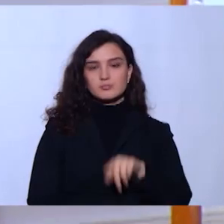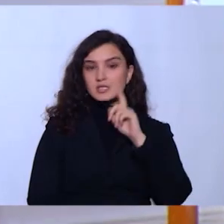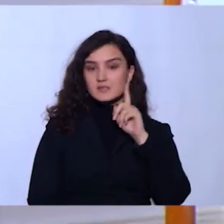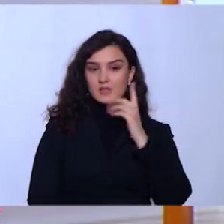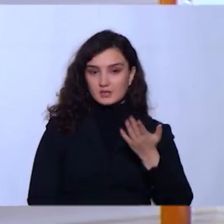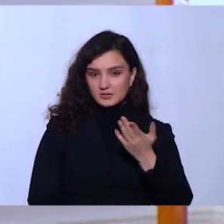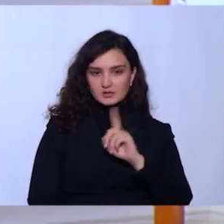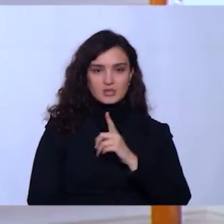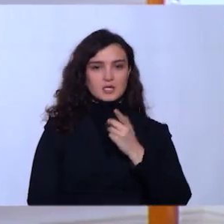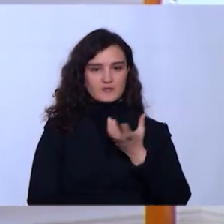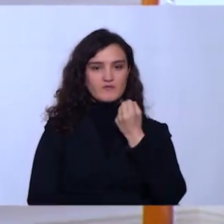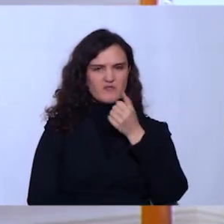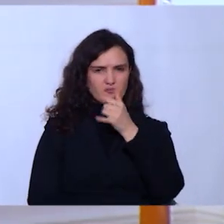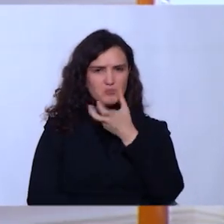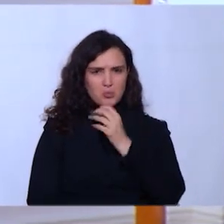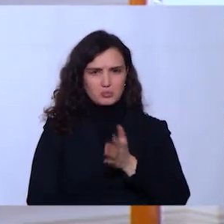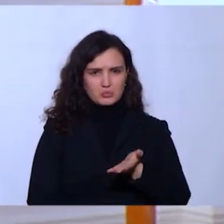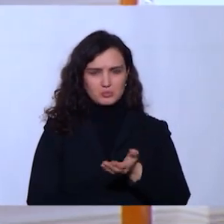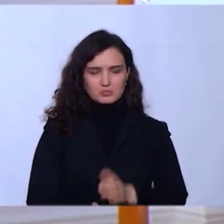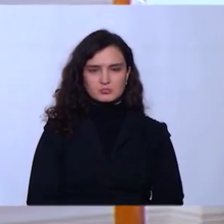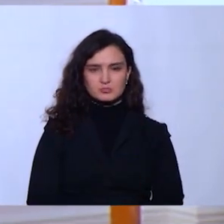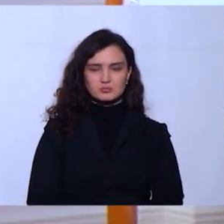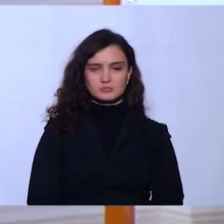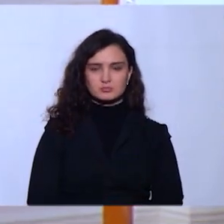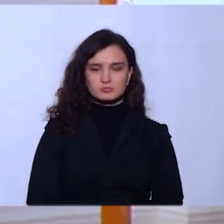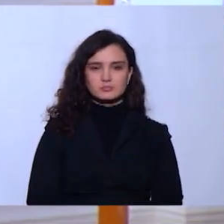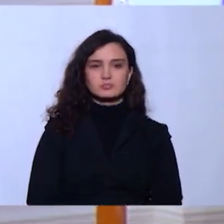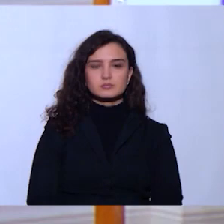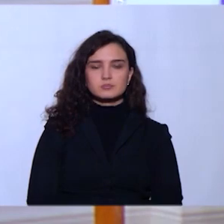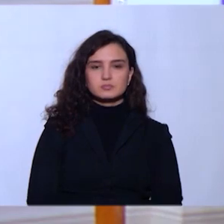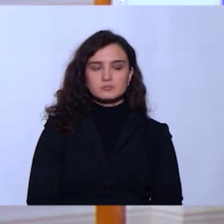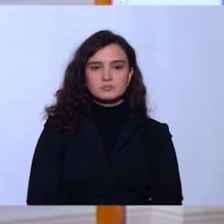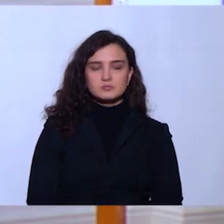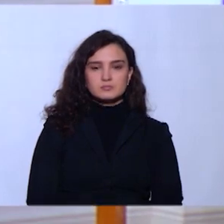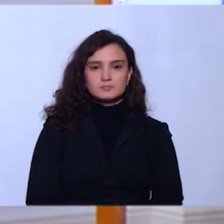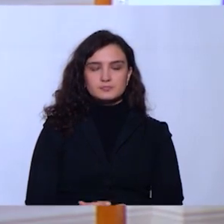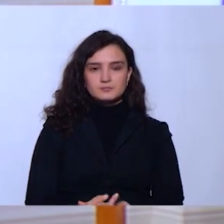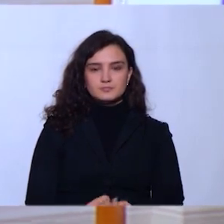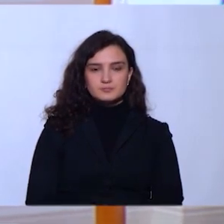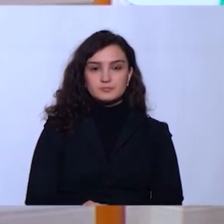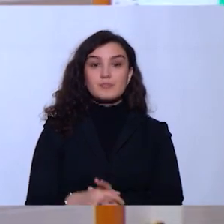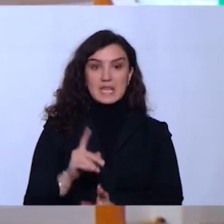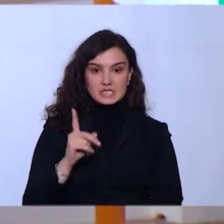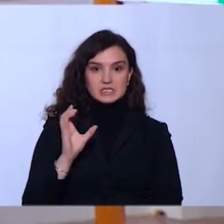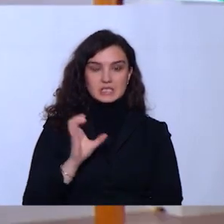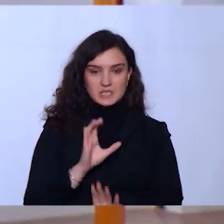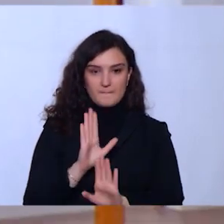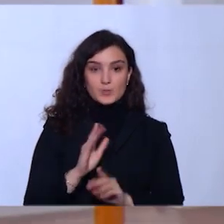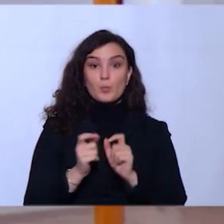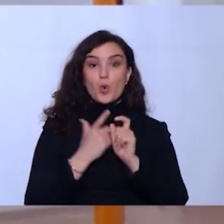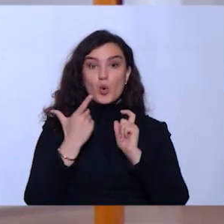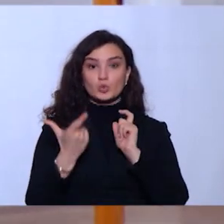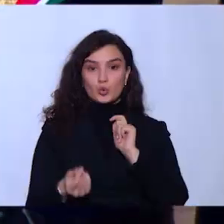მწვანეს რაღაც ვერ ყოლობ. ერთი წამი, აი ფოთოლი